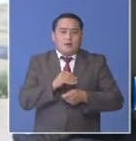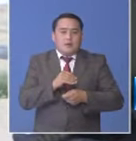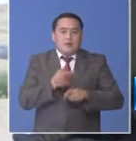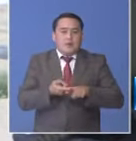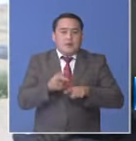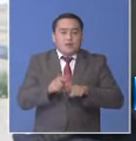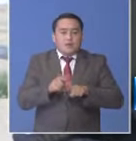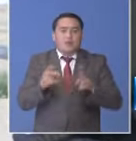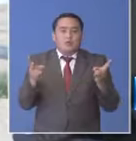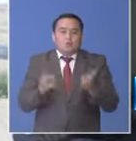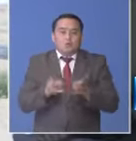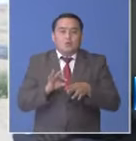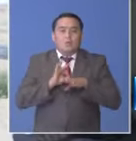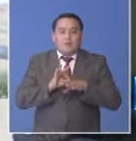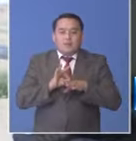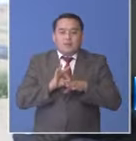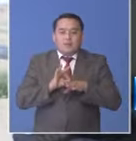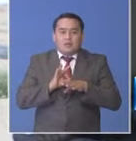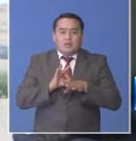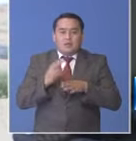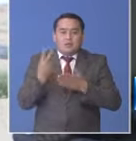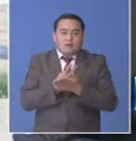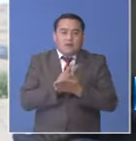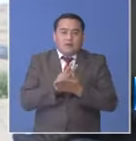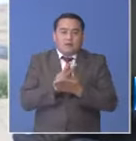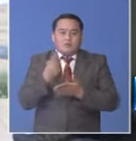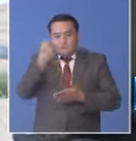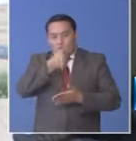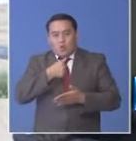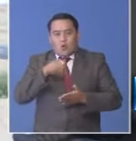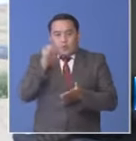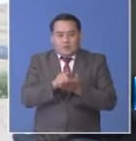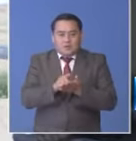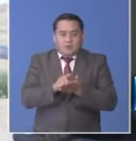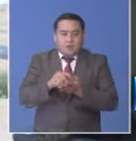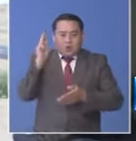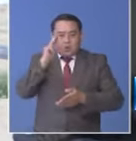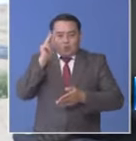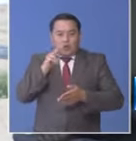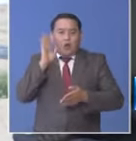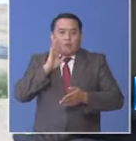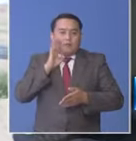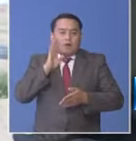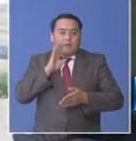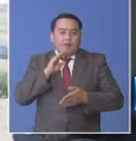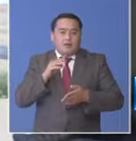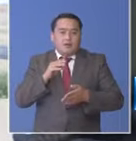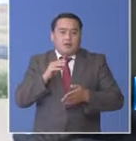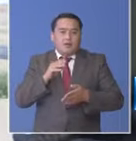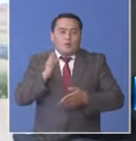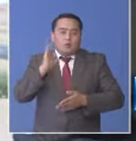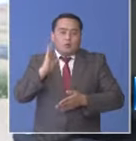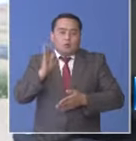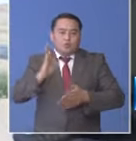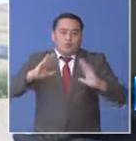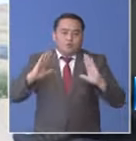поэтому необходимо проводить 2 раза, раз в год обязательно занятия по преодолению водных преград. Дабы в дальнейшем,